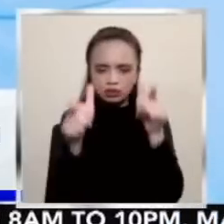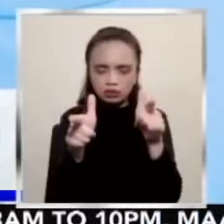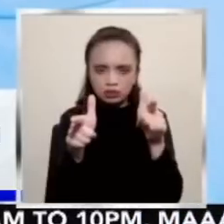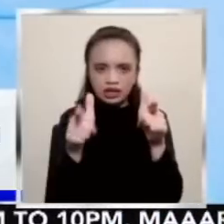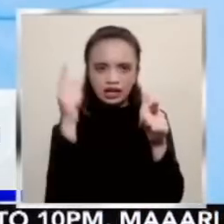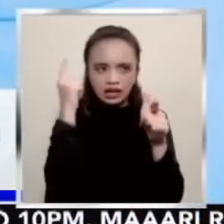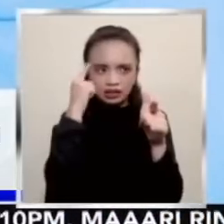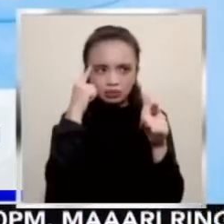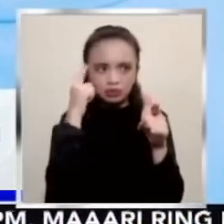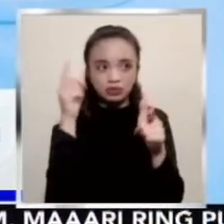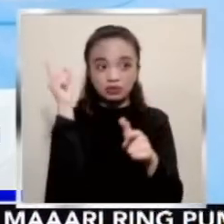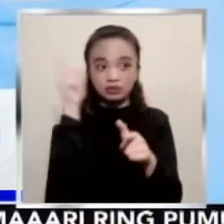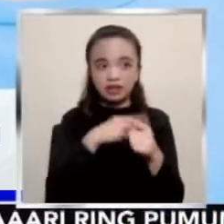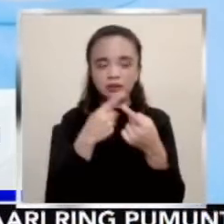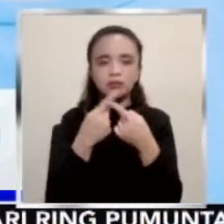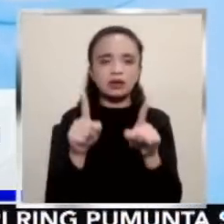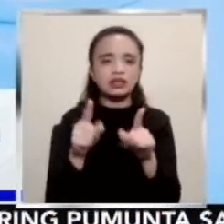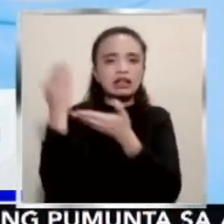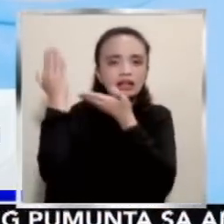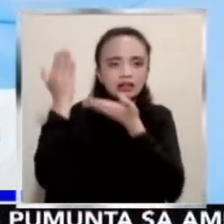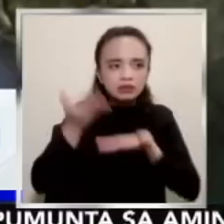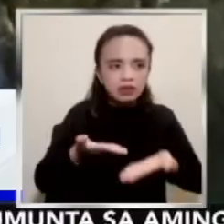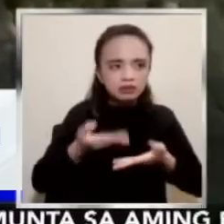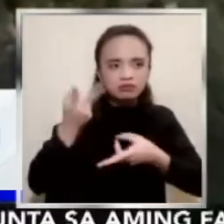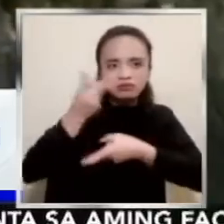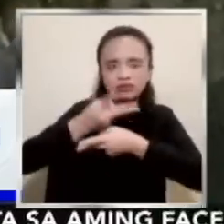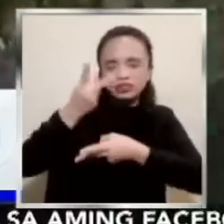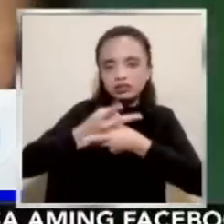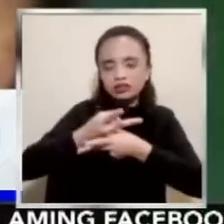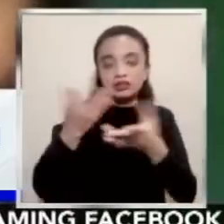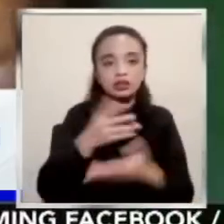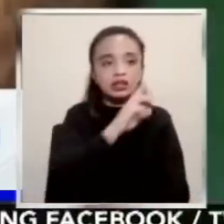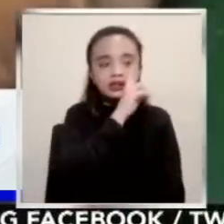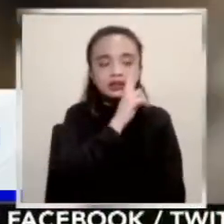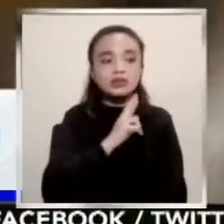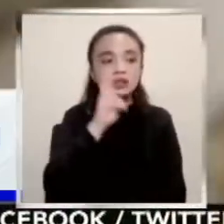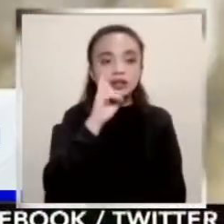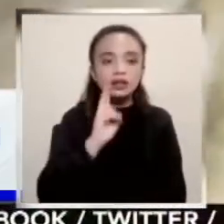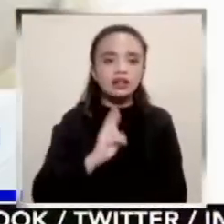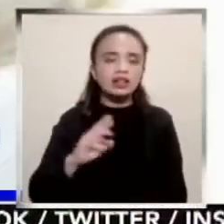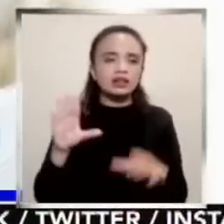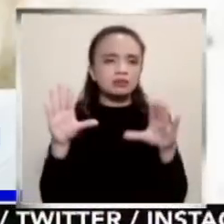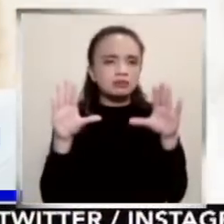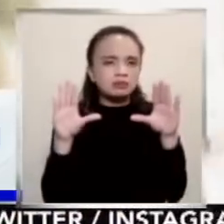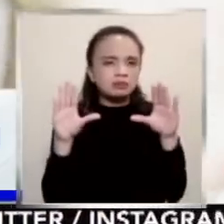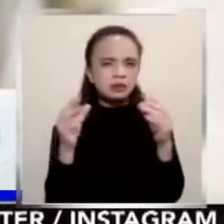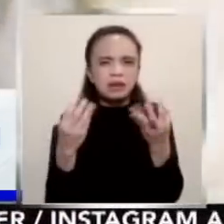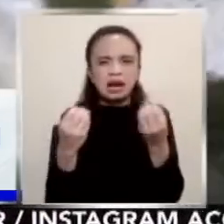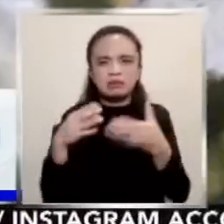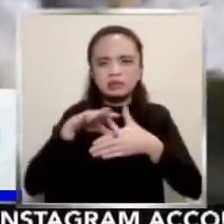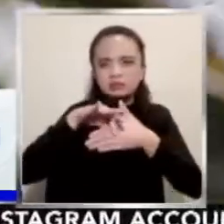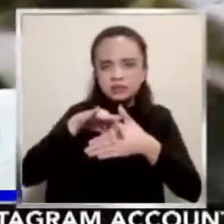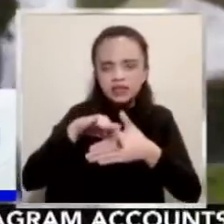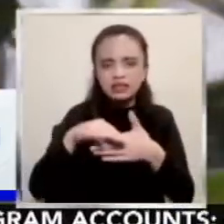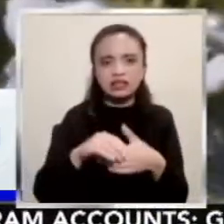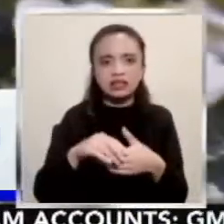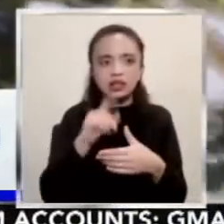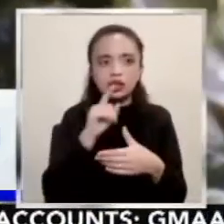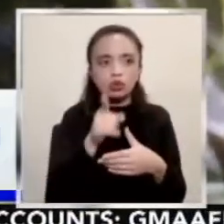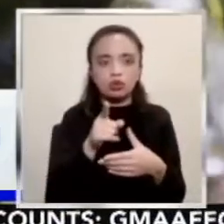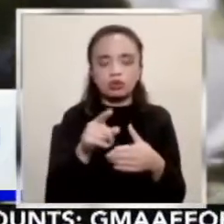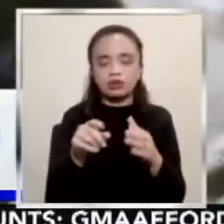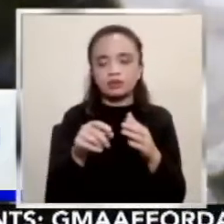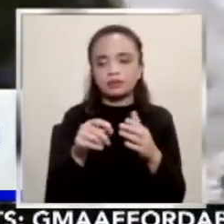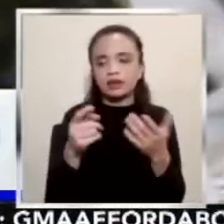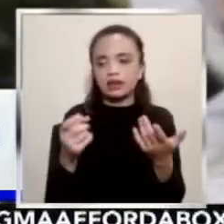Usually imported and bred for sa mga restaurant. Yung shell niya malambot, madaming meat. Sobrang destructive niya once it is